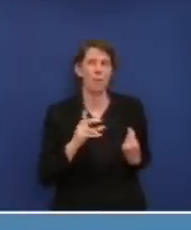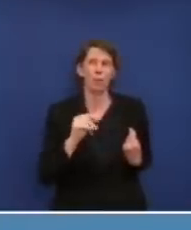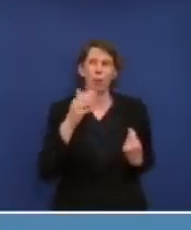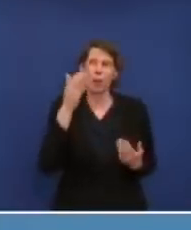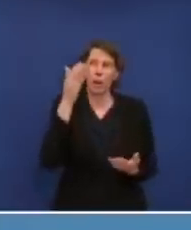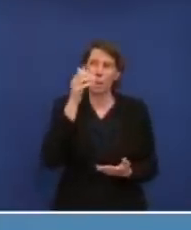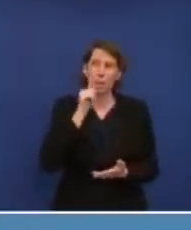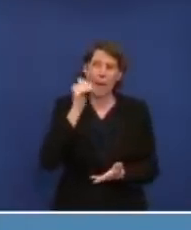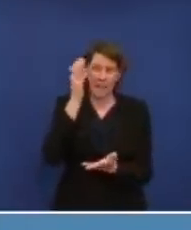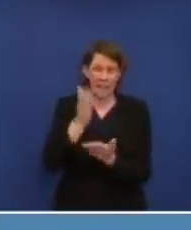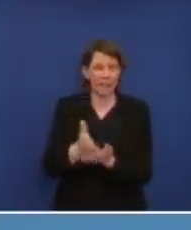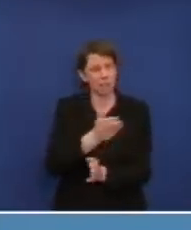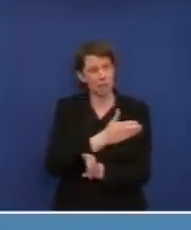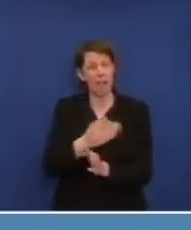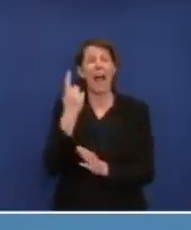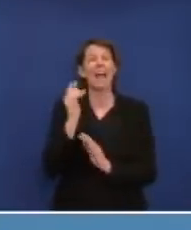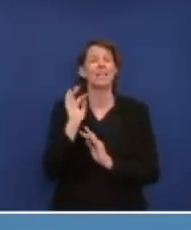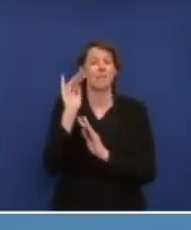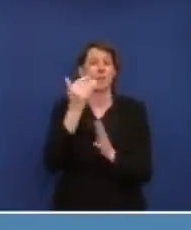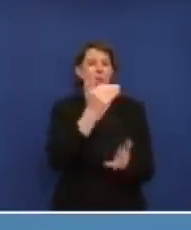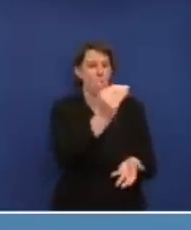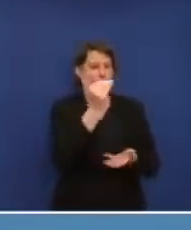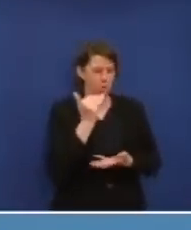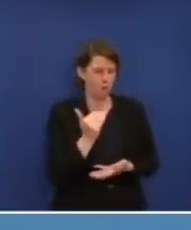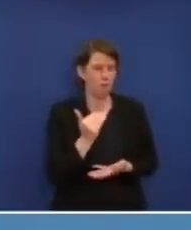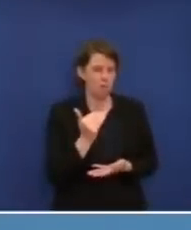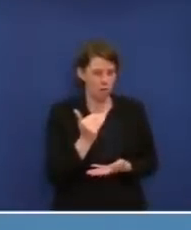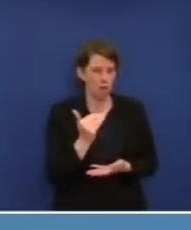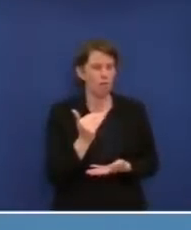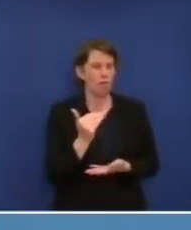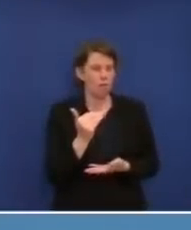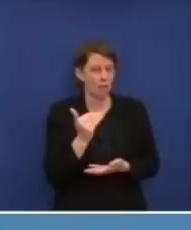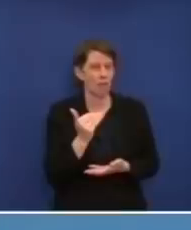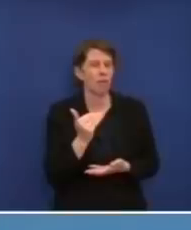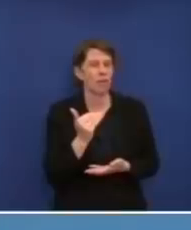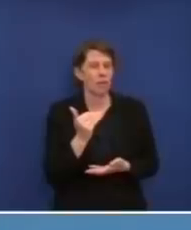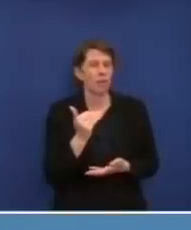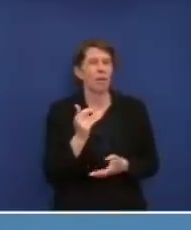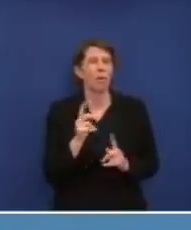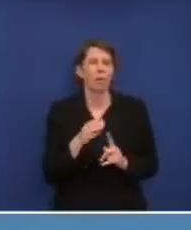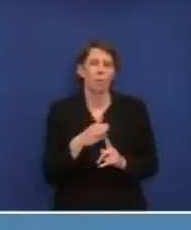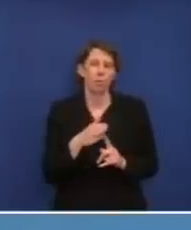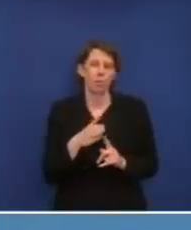Mai rechnen wir mit 1 Million Dosen und